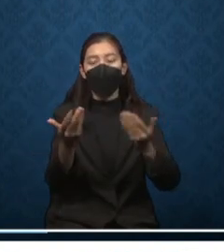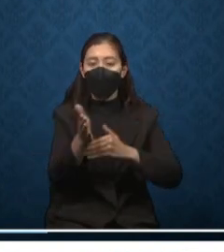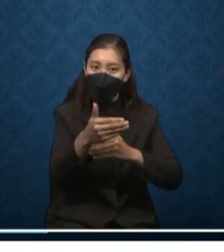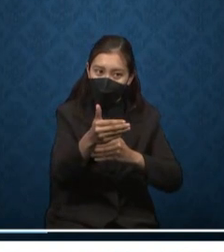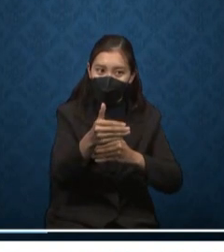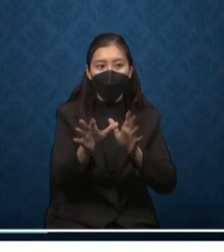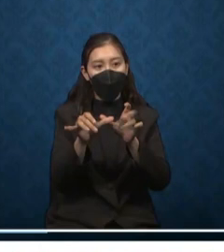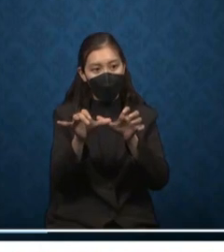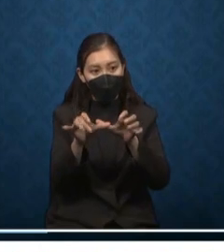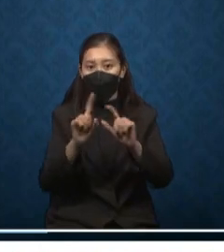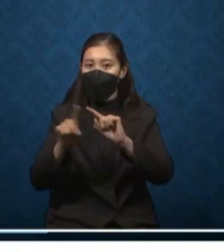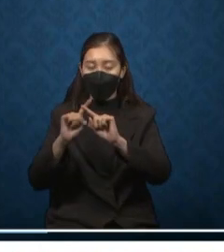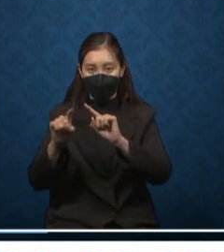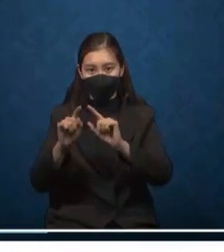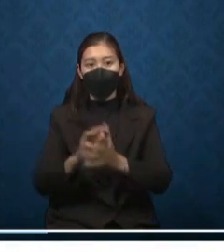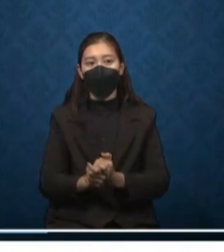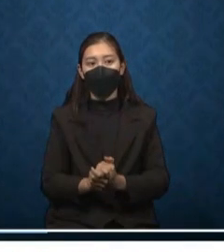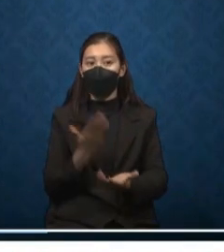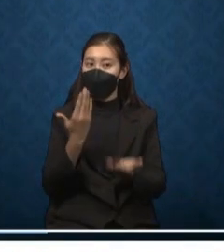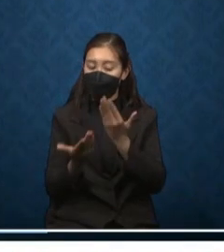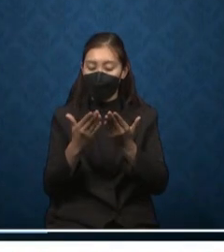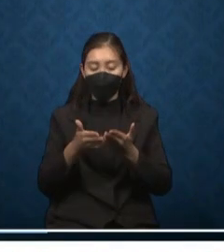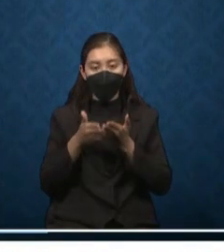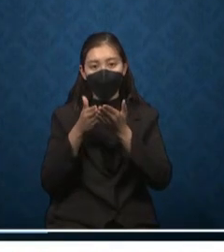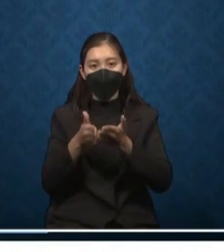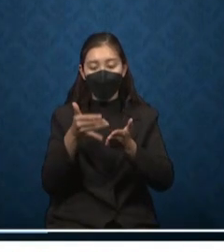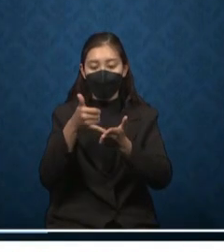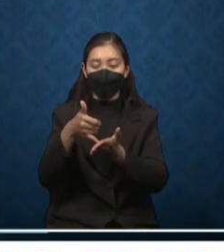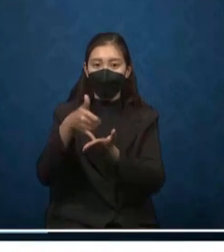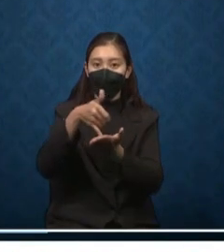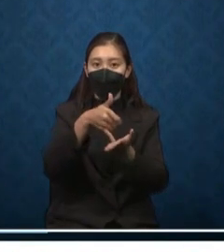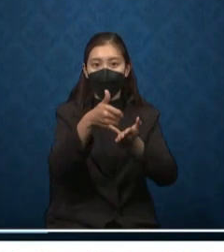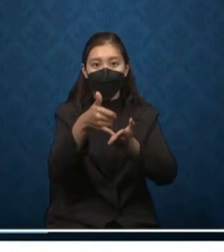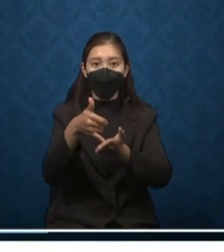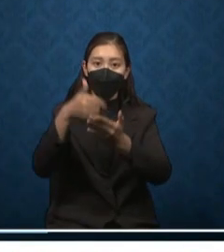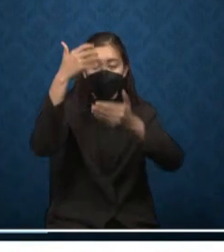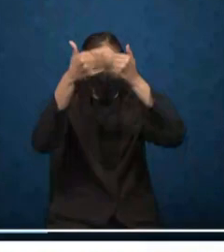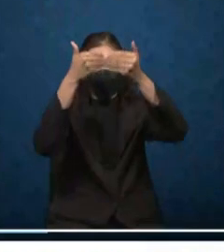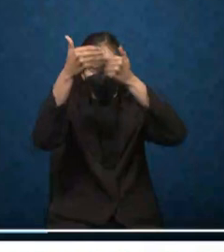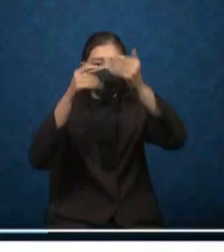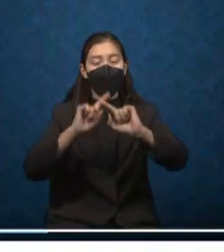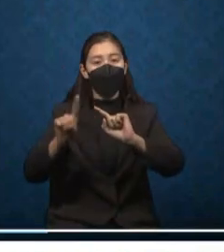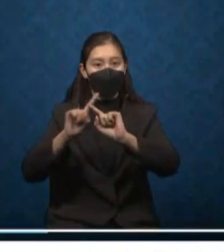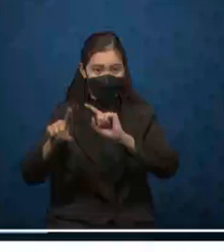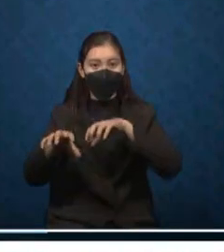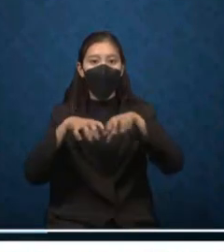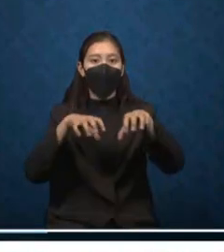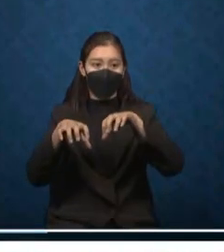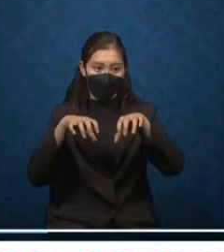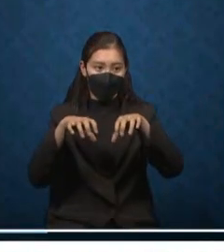ไปเลยครับหรือแม้กระทั่งเข้าไปเป็นพื้นที่จัดกิจกรรมสันทนาการภาพถัดไป